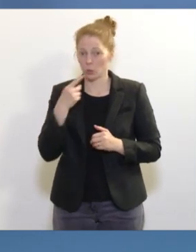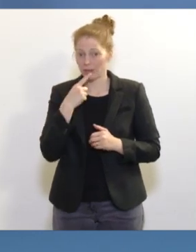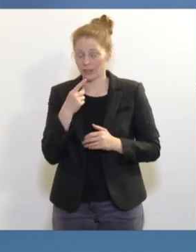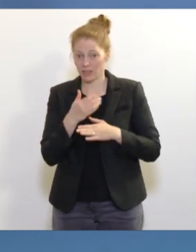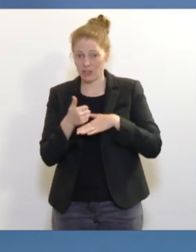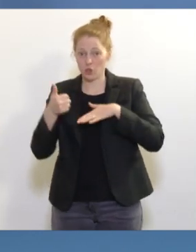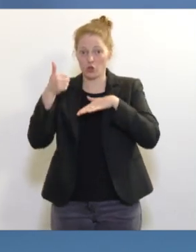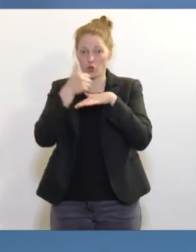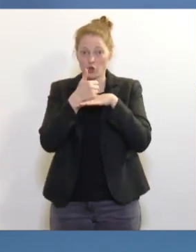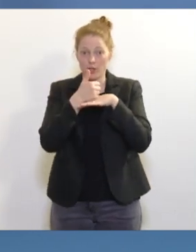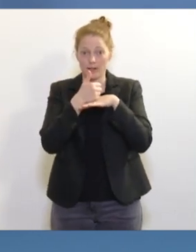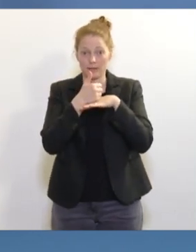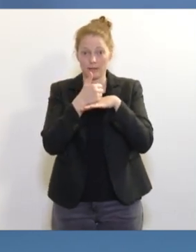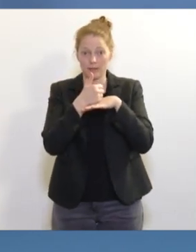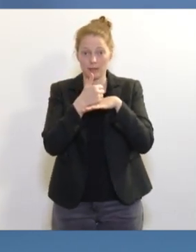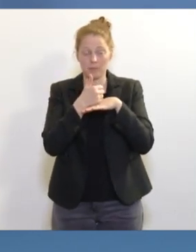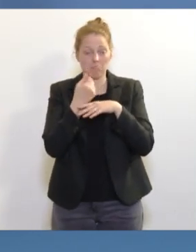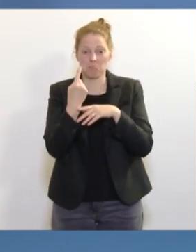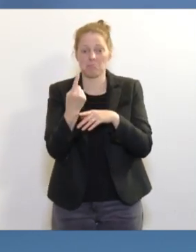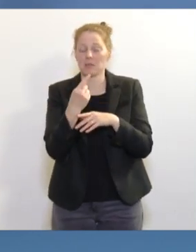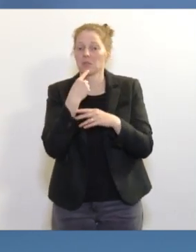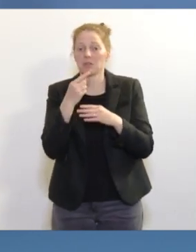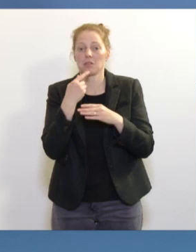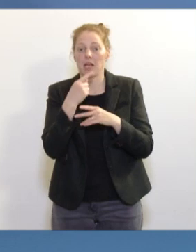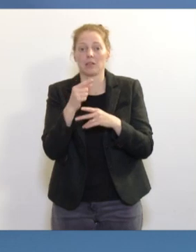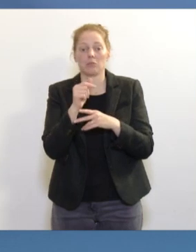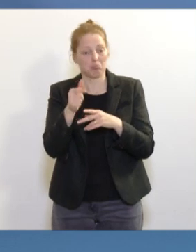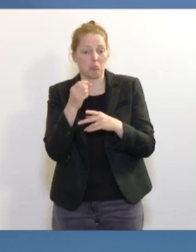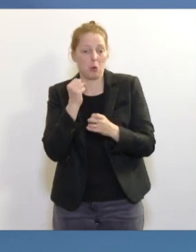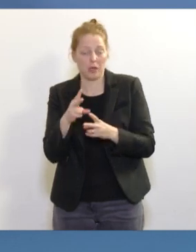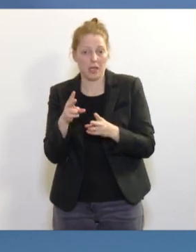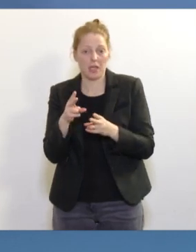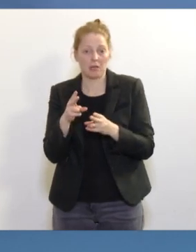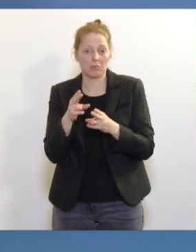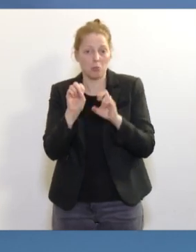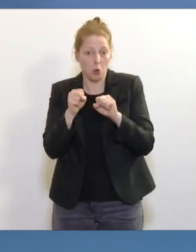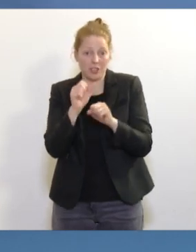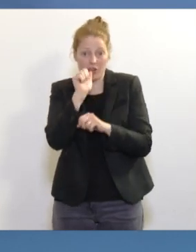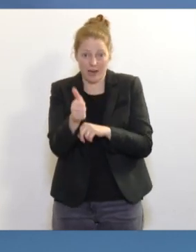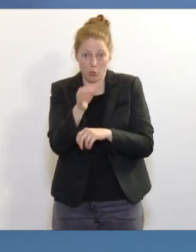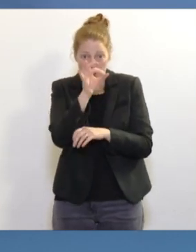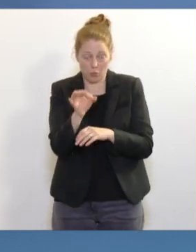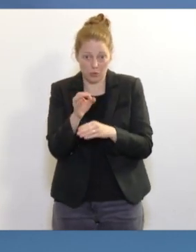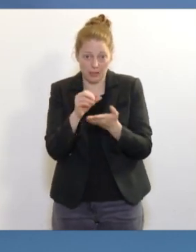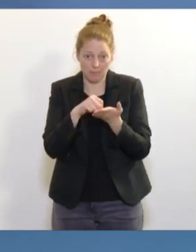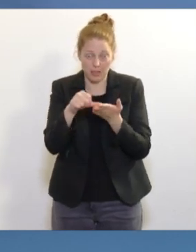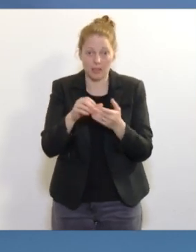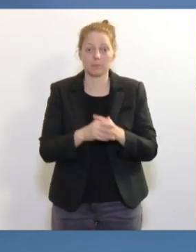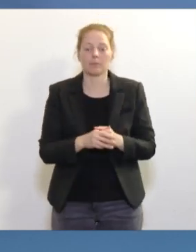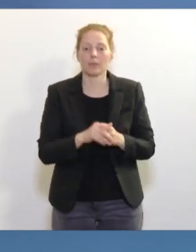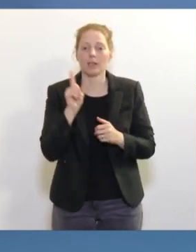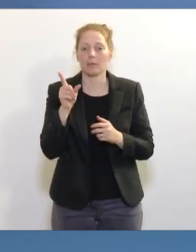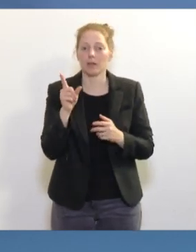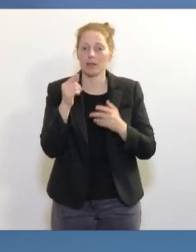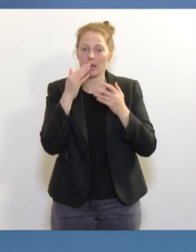Patron wäre frei, den Unterschied zu bezahlen. Aber die sind nicht auf die Remarke angegangen, dass die Zahl von Leuten, die sich krank gemeldet